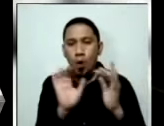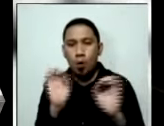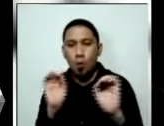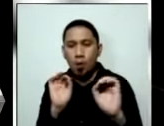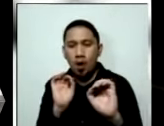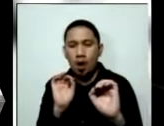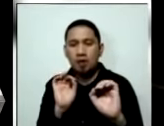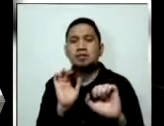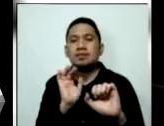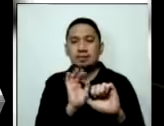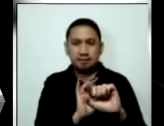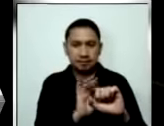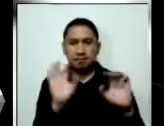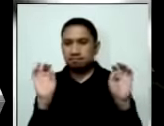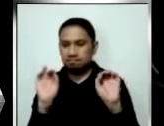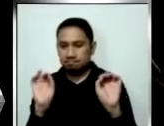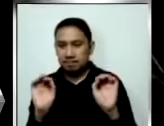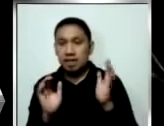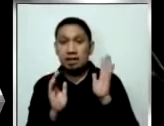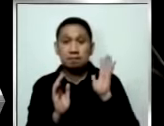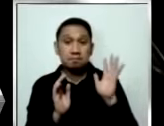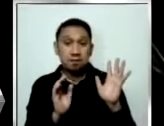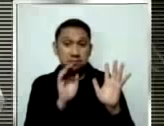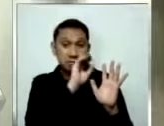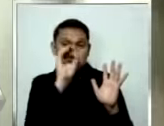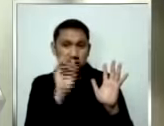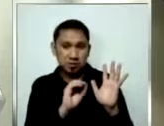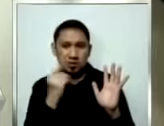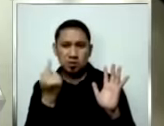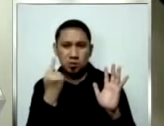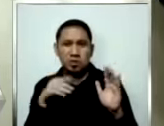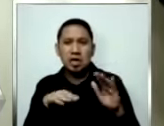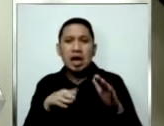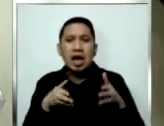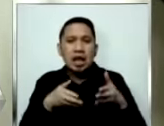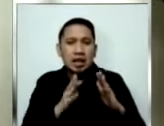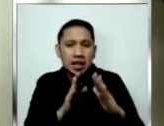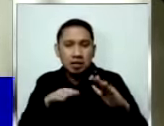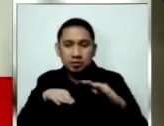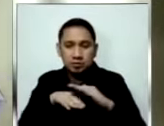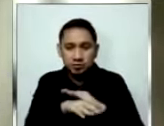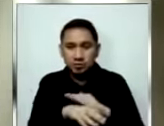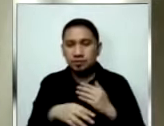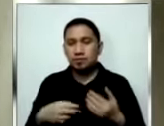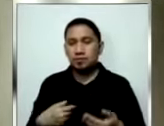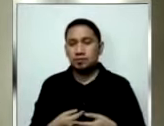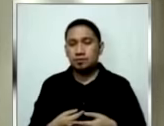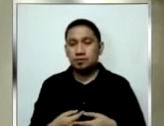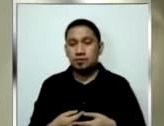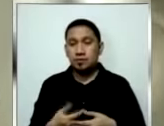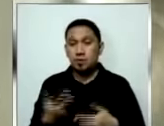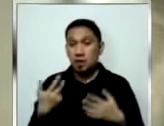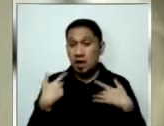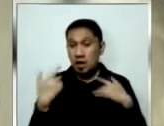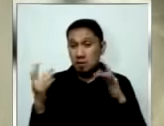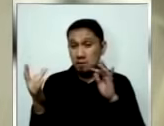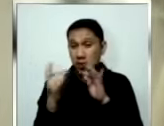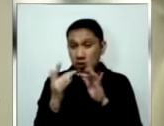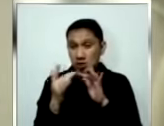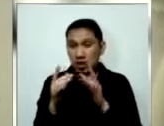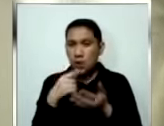ang papayagan para ma-observe ang social distancing. Meron tayong contact tracing. Kung malalaman natin dito kung ano yung sino yung